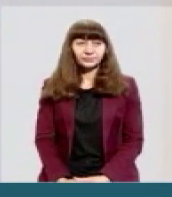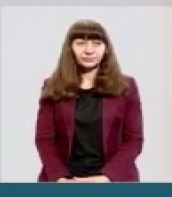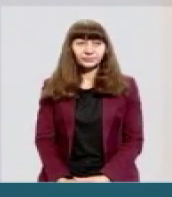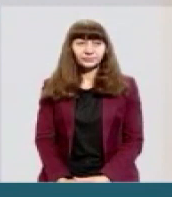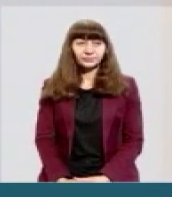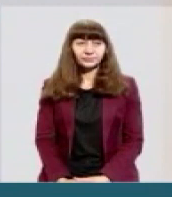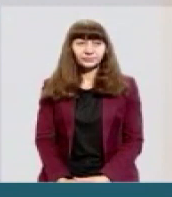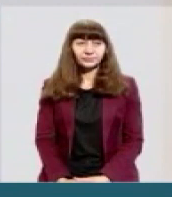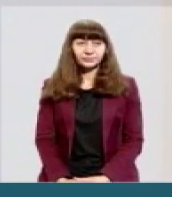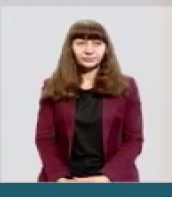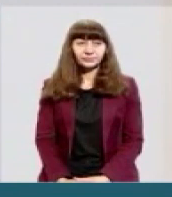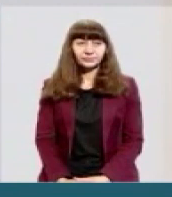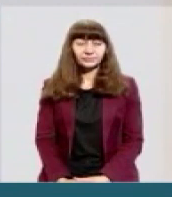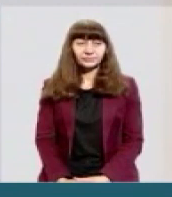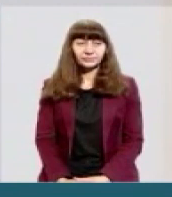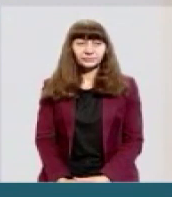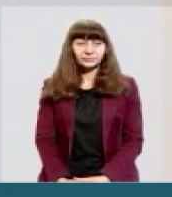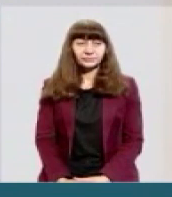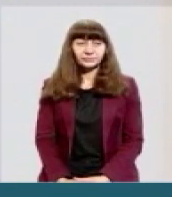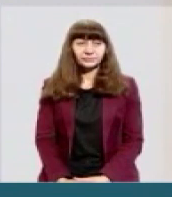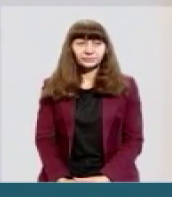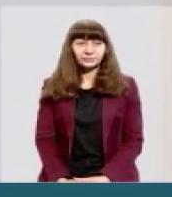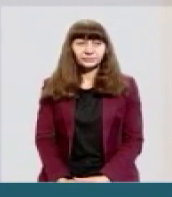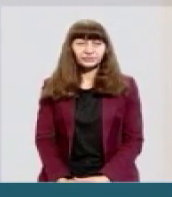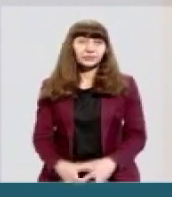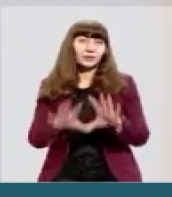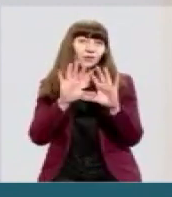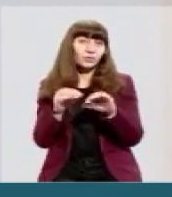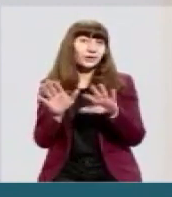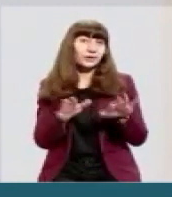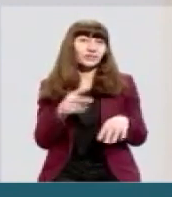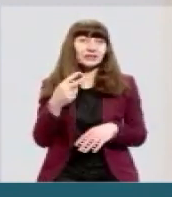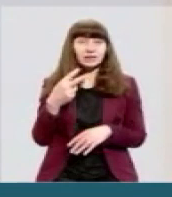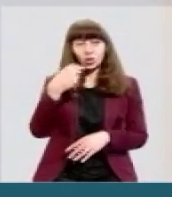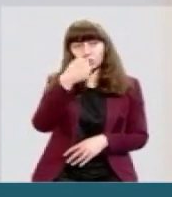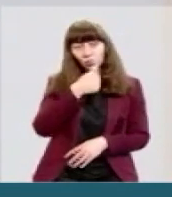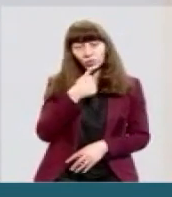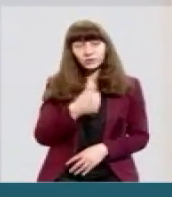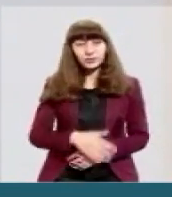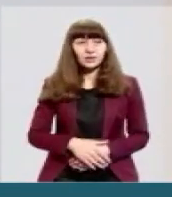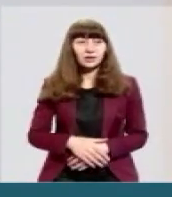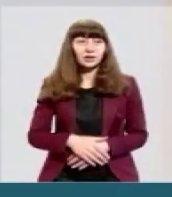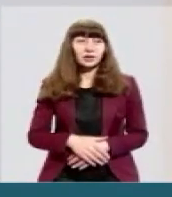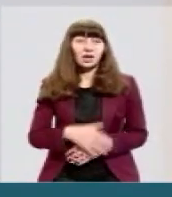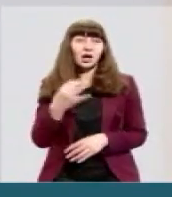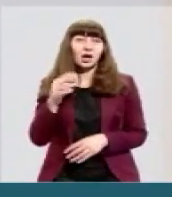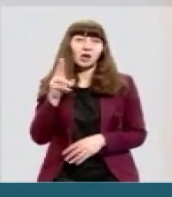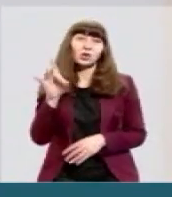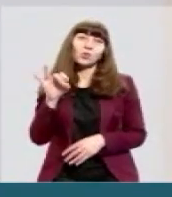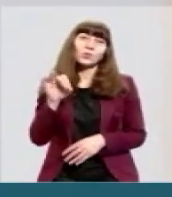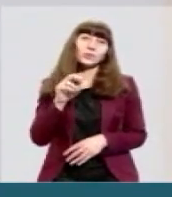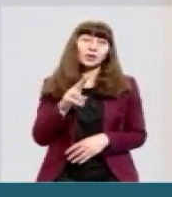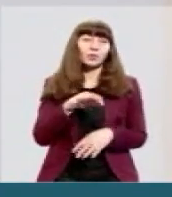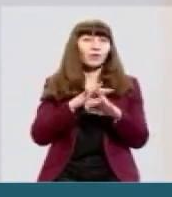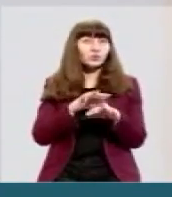это, с ЖКХ поработать, с тазолоком. В целом, за прошедший 2022 год ситуационным центром по вопросам вывоза твердых